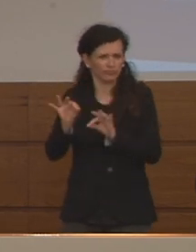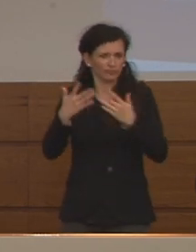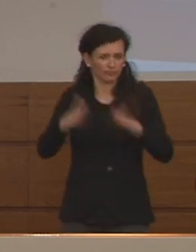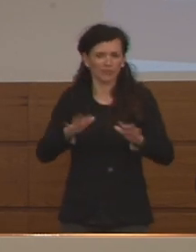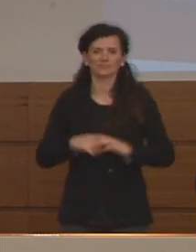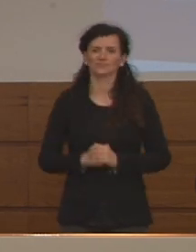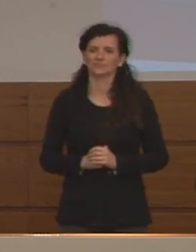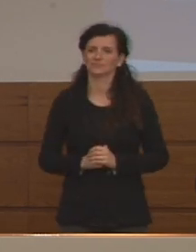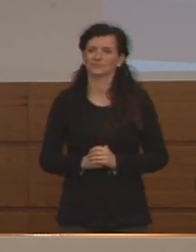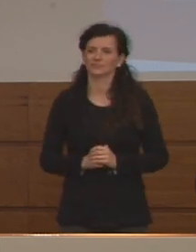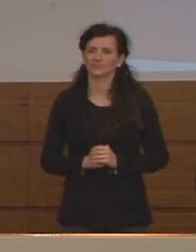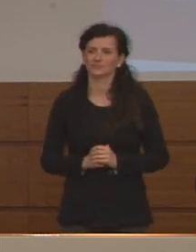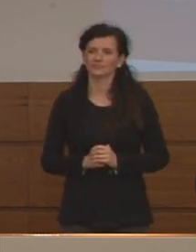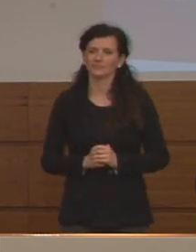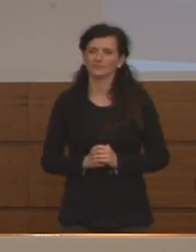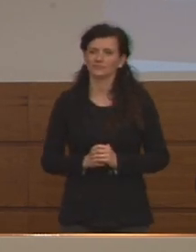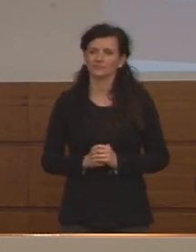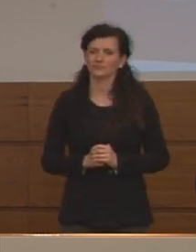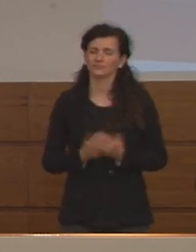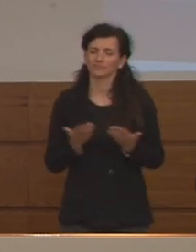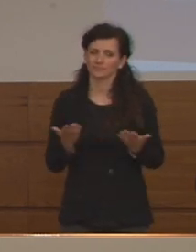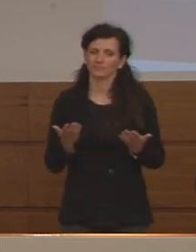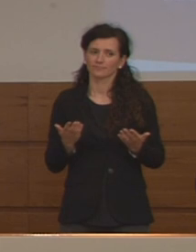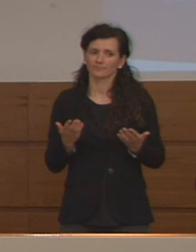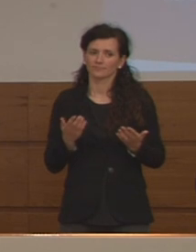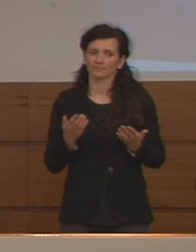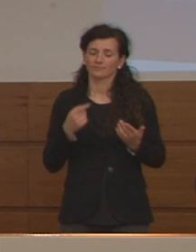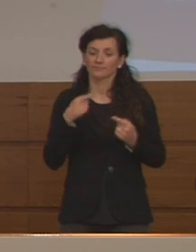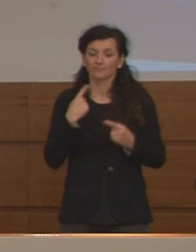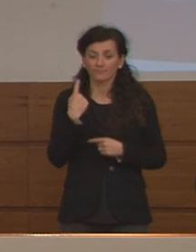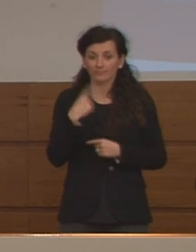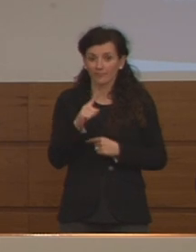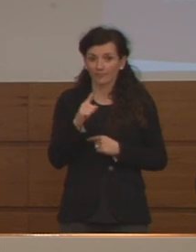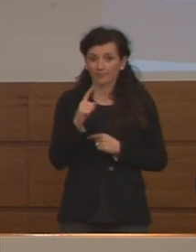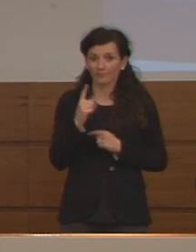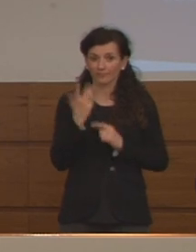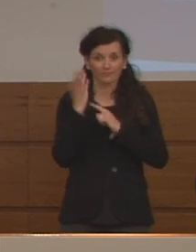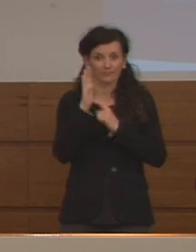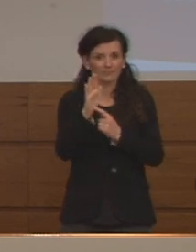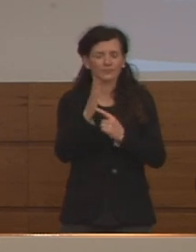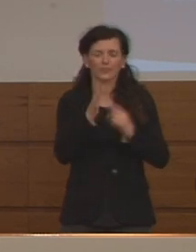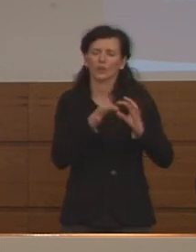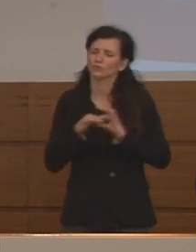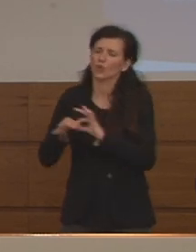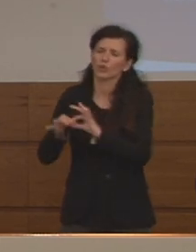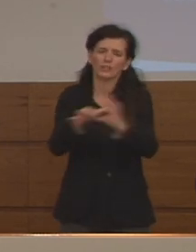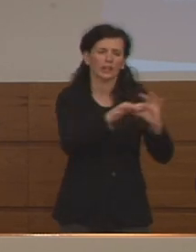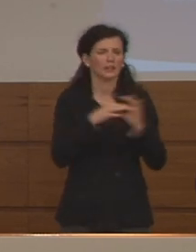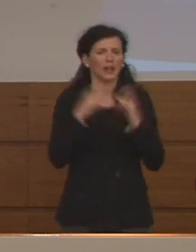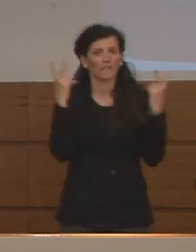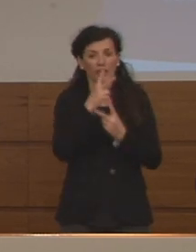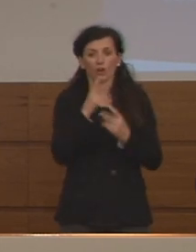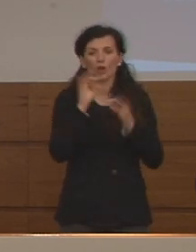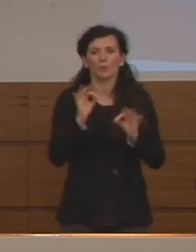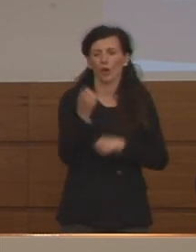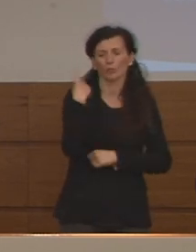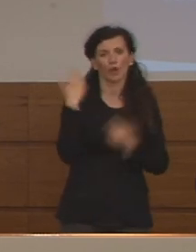questo è un importante segno di solidarietà li voglio ringraziare ieri sera sono stato personalmente